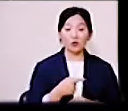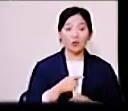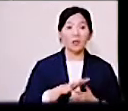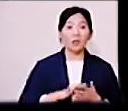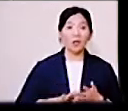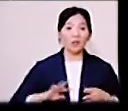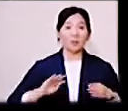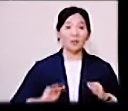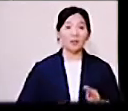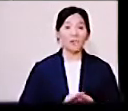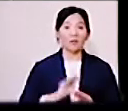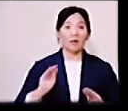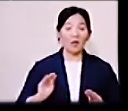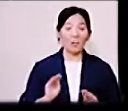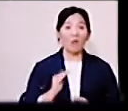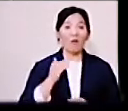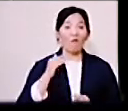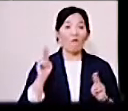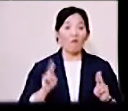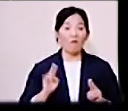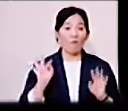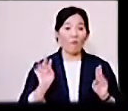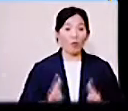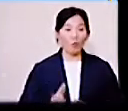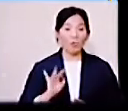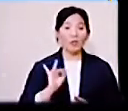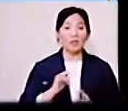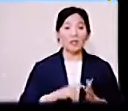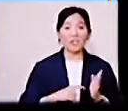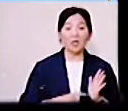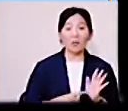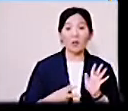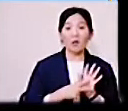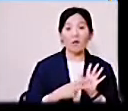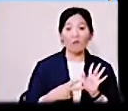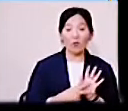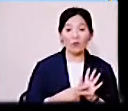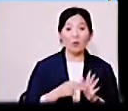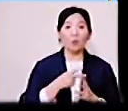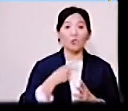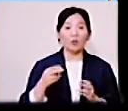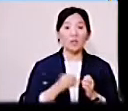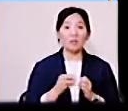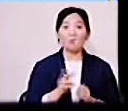мы подставляем формулу и делим на 8. У нас получилось